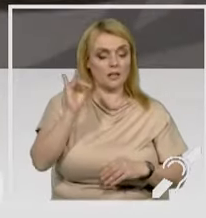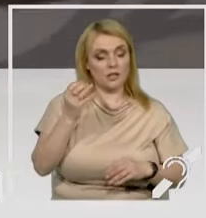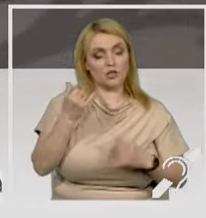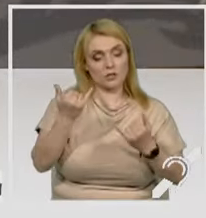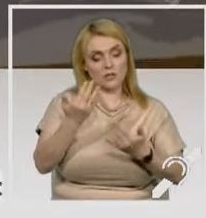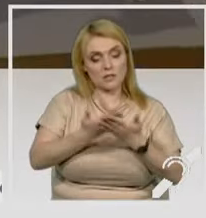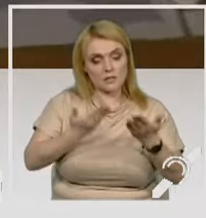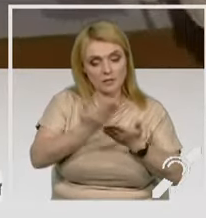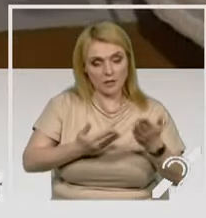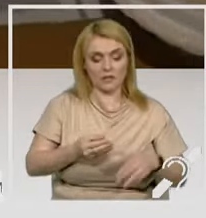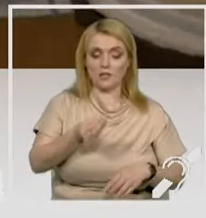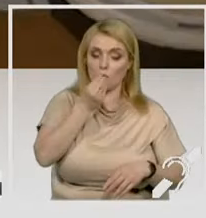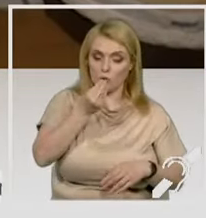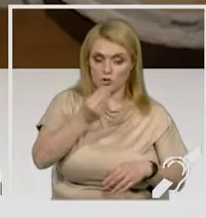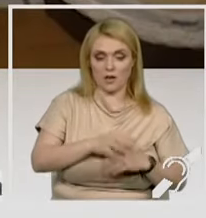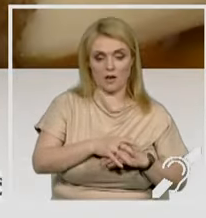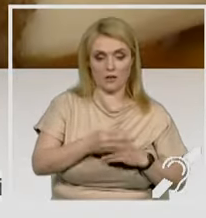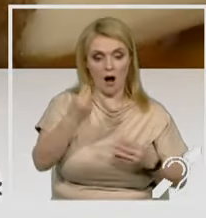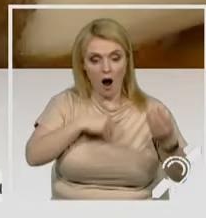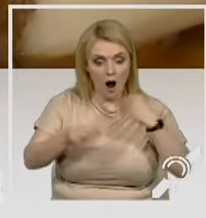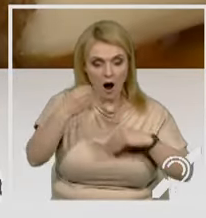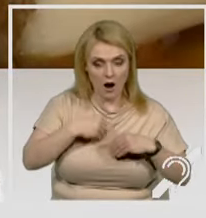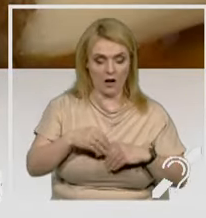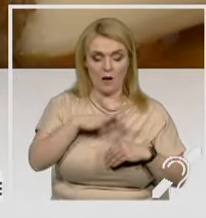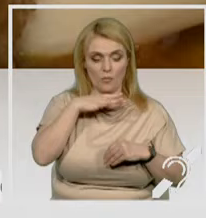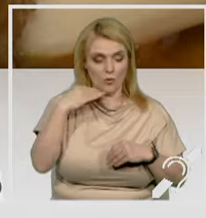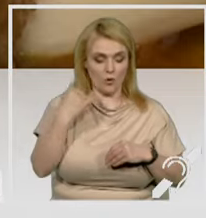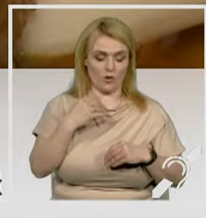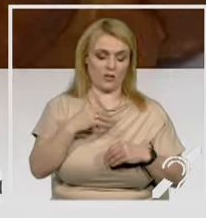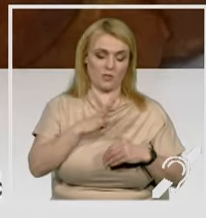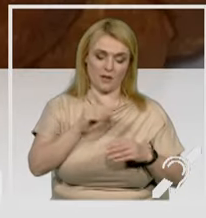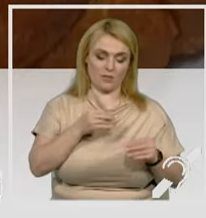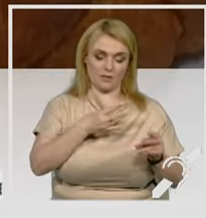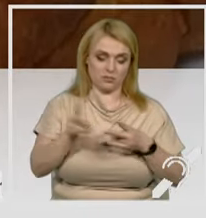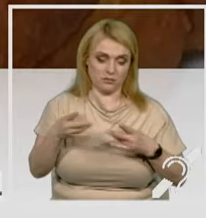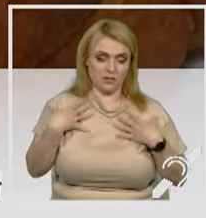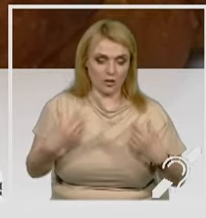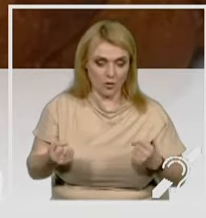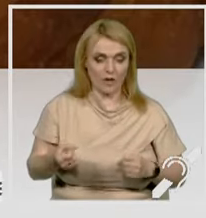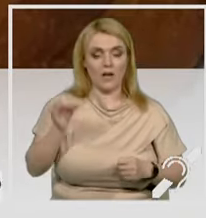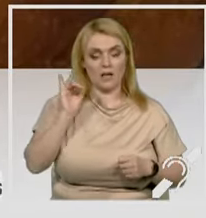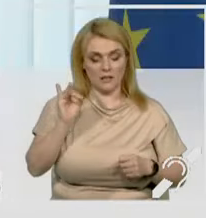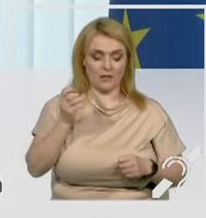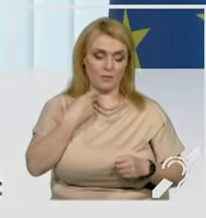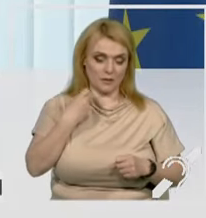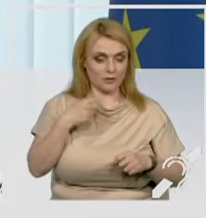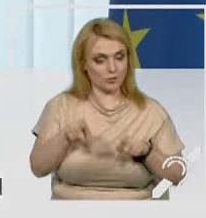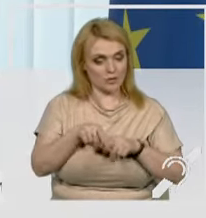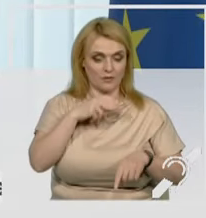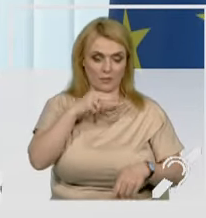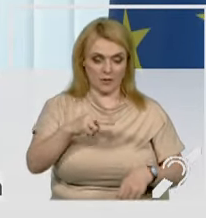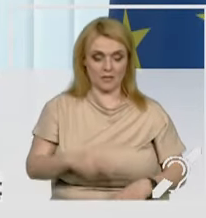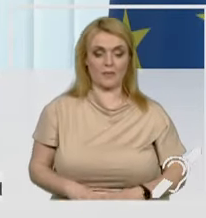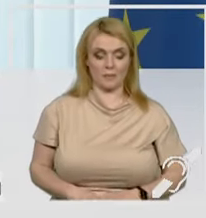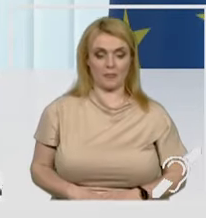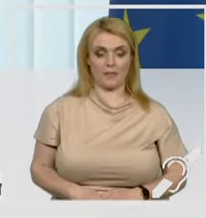inclusiv cele provocate de consumul excesiv de alcool, și reprezentanții IAM s-au venit cu recomandări către cetățeni. Menținerea mâinilor